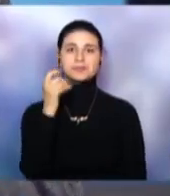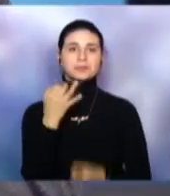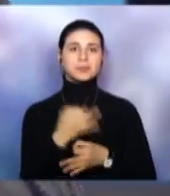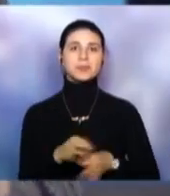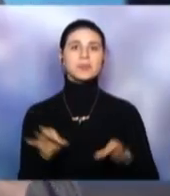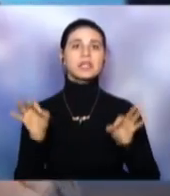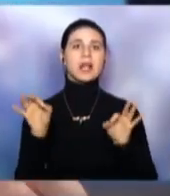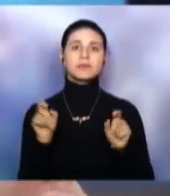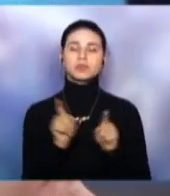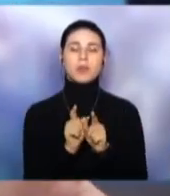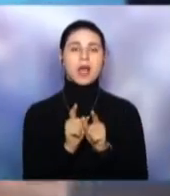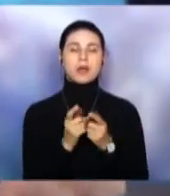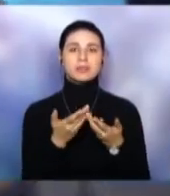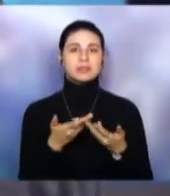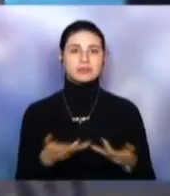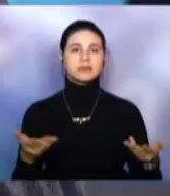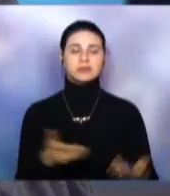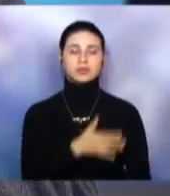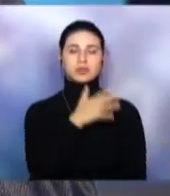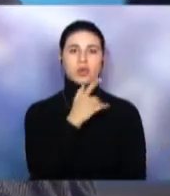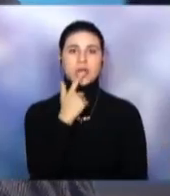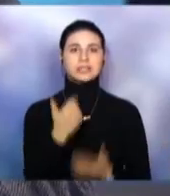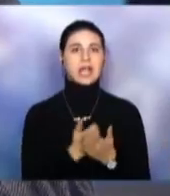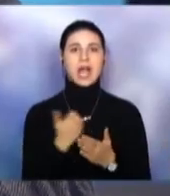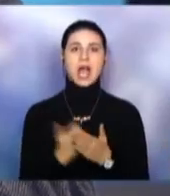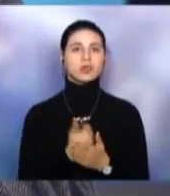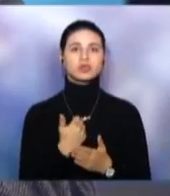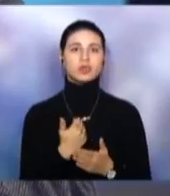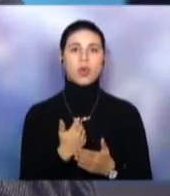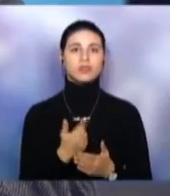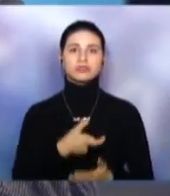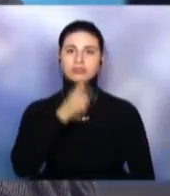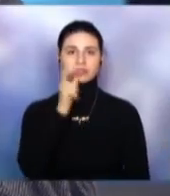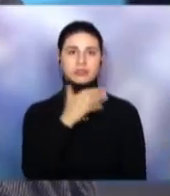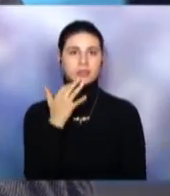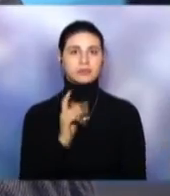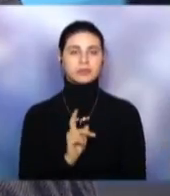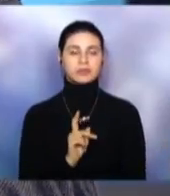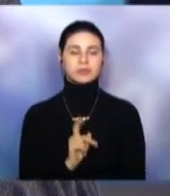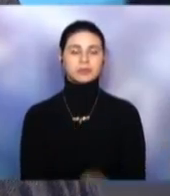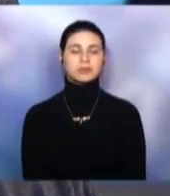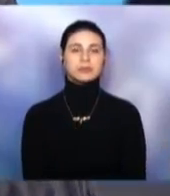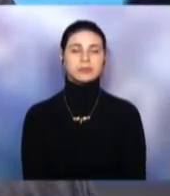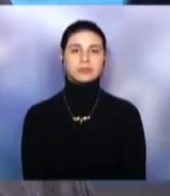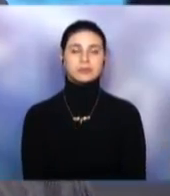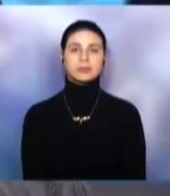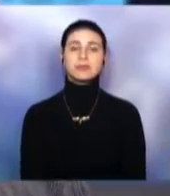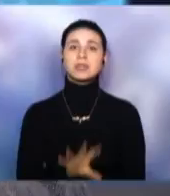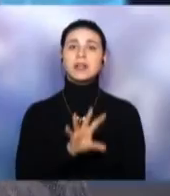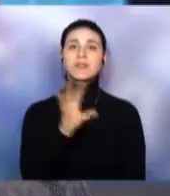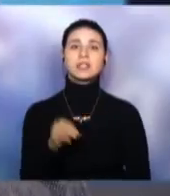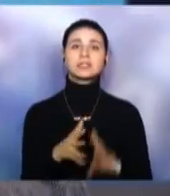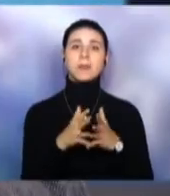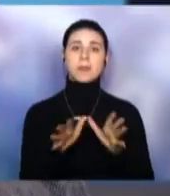თავისუფალად ლავირებაში ამ სისტემ საახალწლო მარათონში. რაც შეეხება ეს ყველაზე